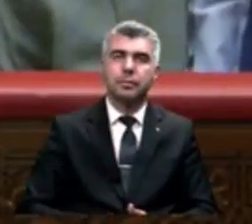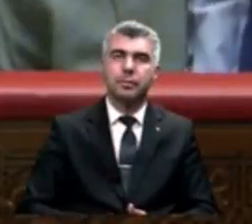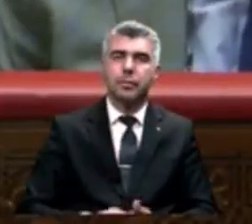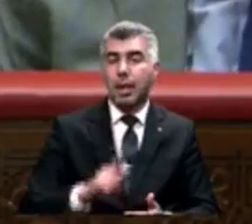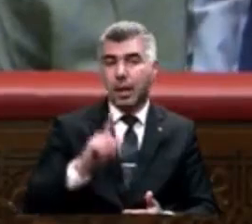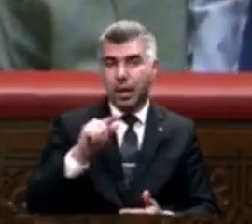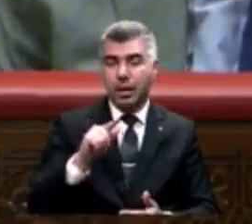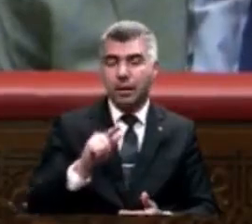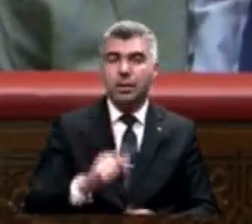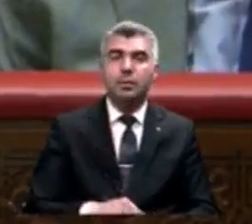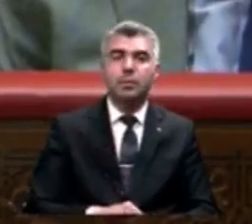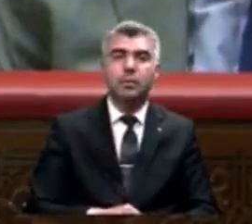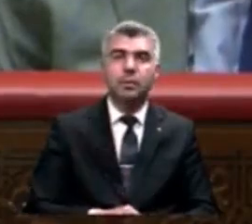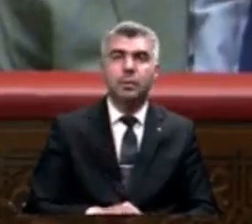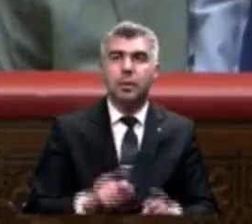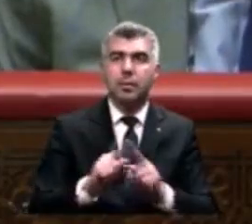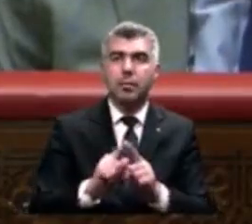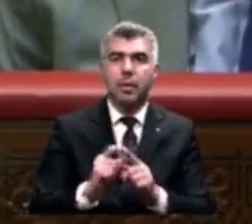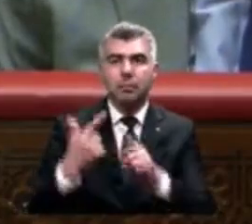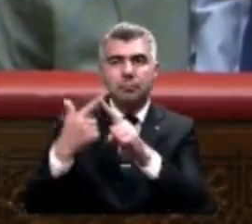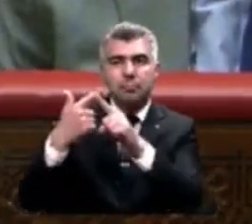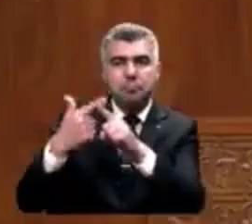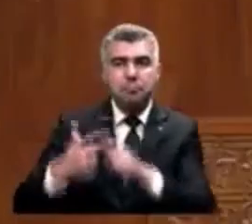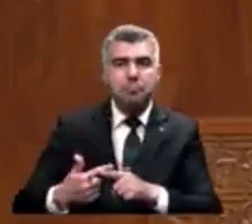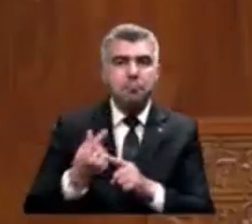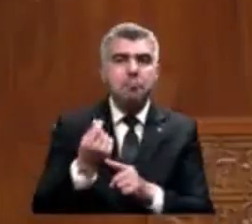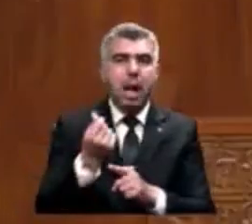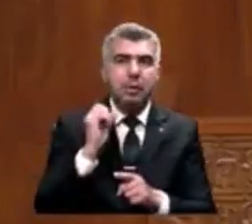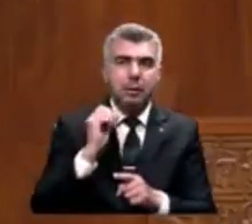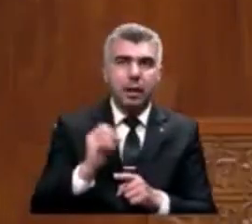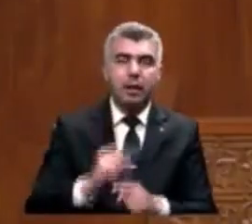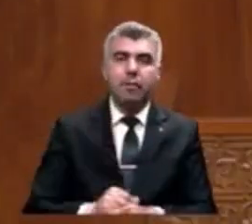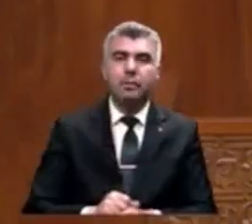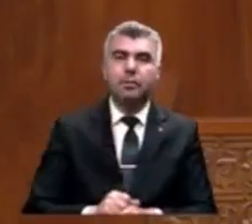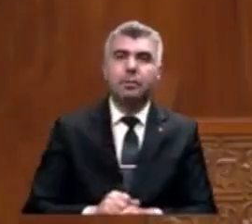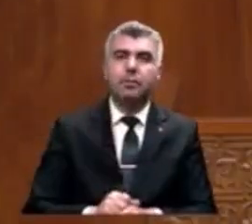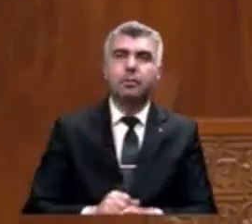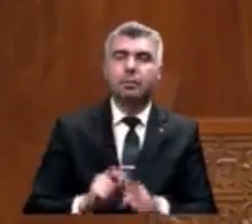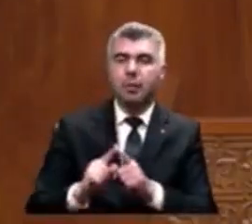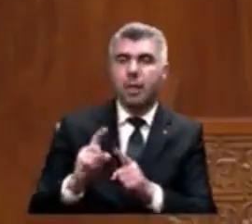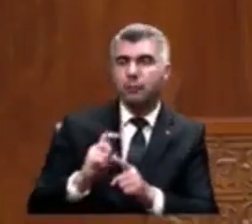مكتسبات اللي هي مادية تتحسن الدخل،